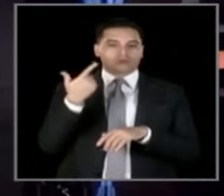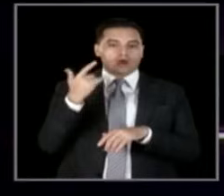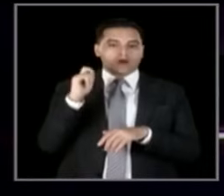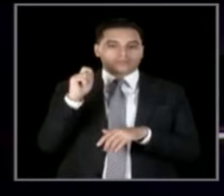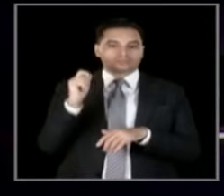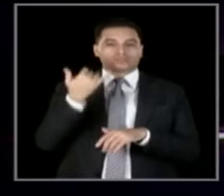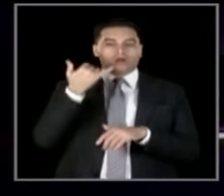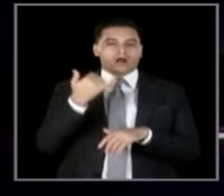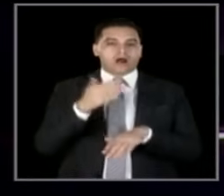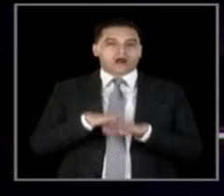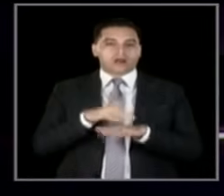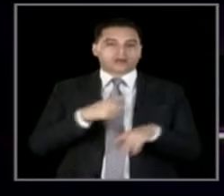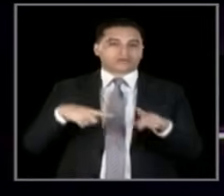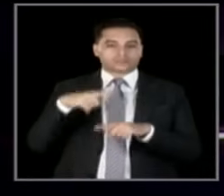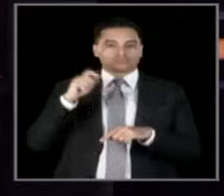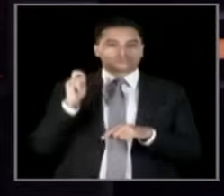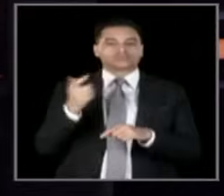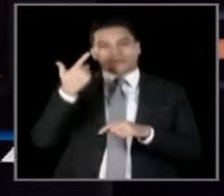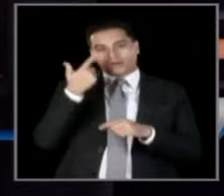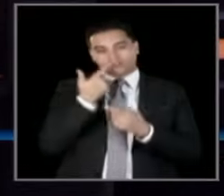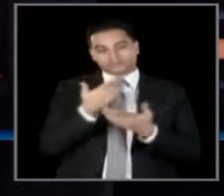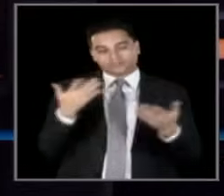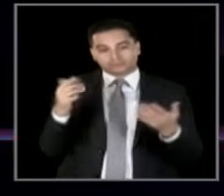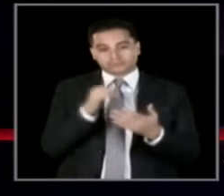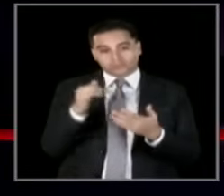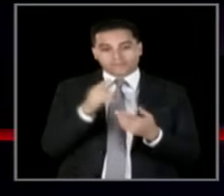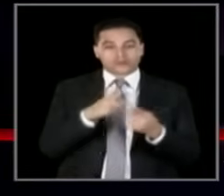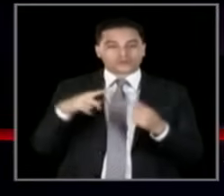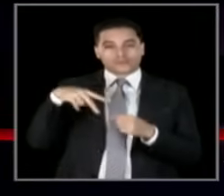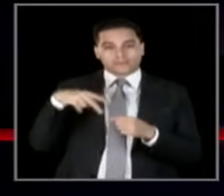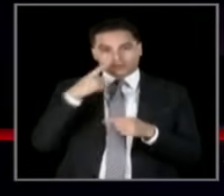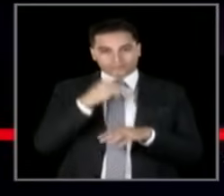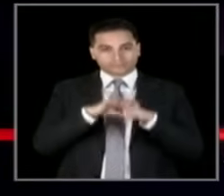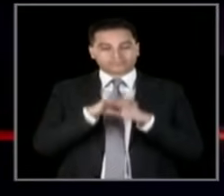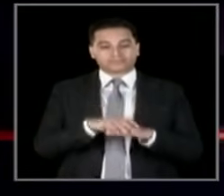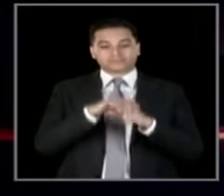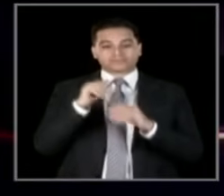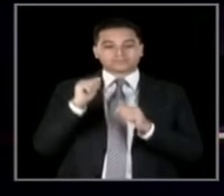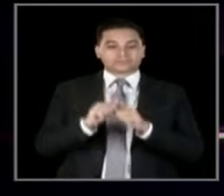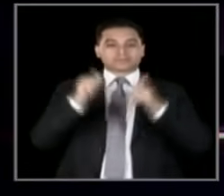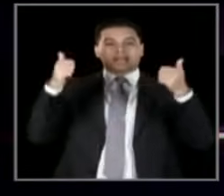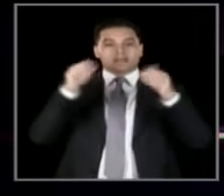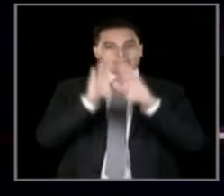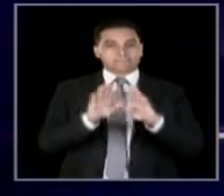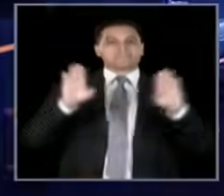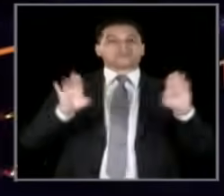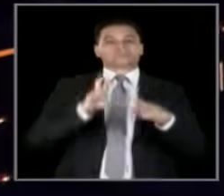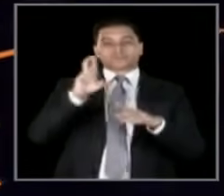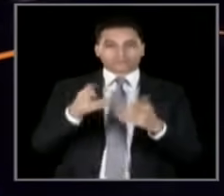هتعتمد على السرعه. السرعه ليكم انتوا الثمانيه. سينما ومسرح، والسؤال هو: